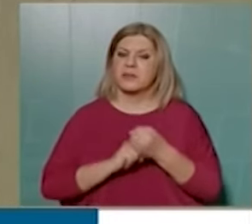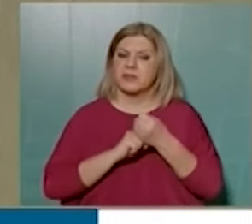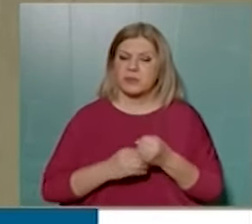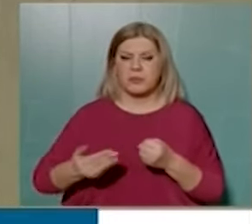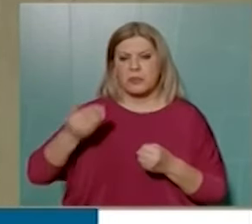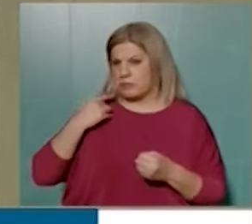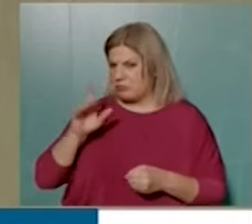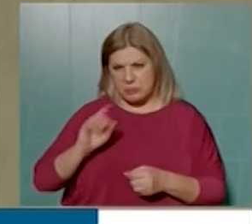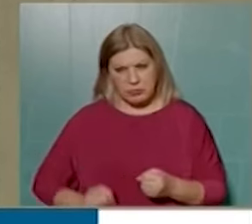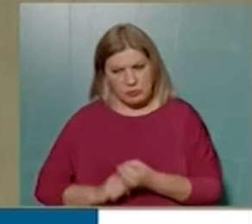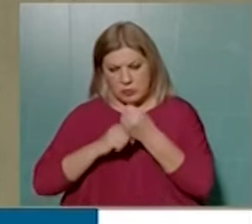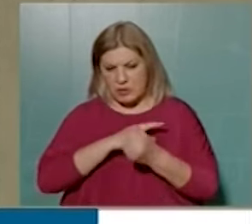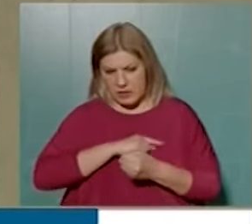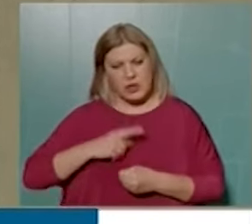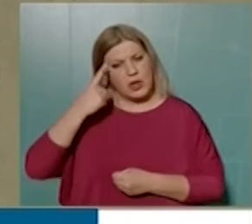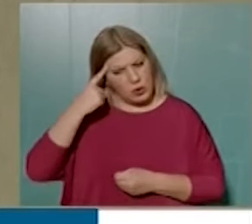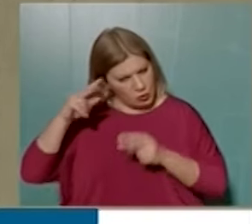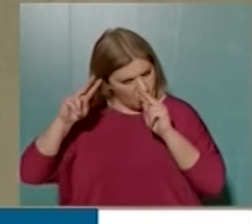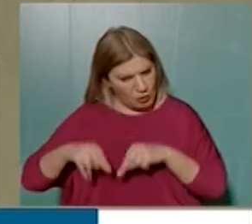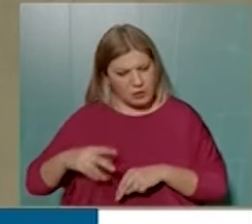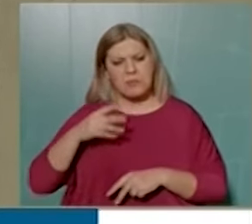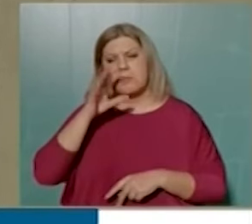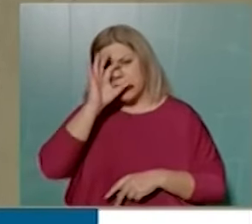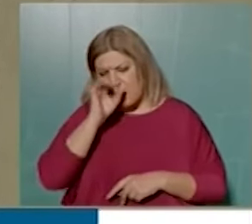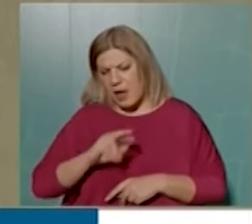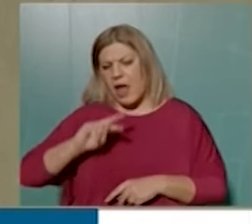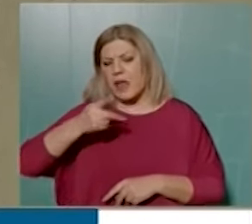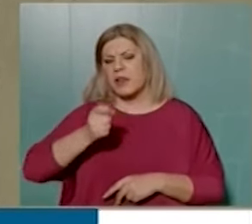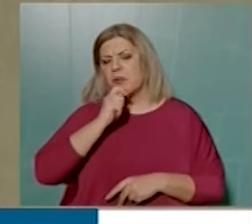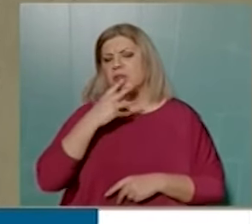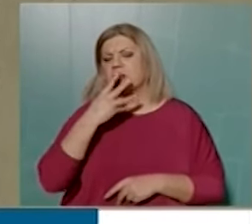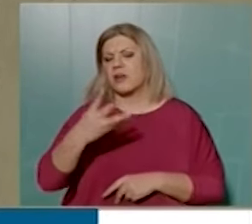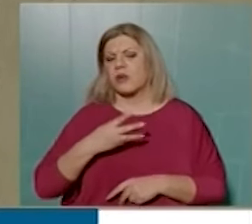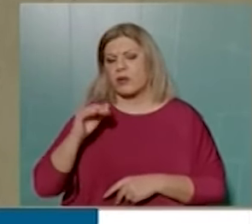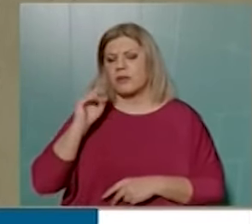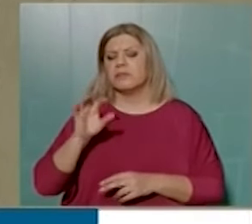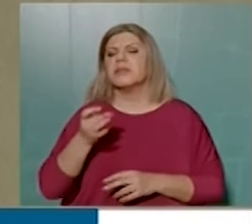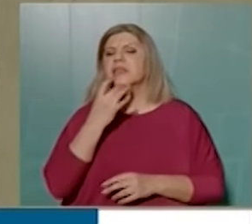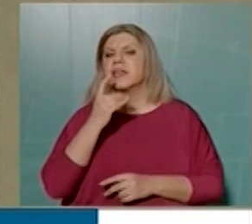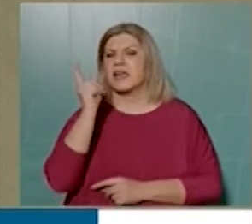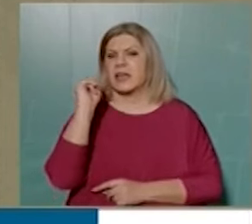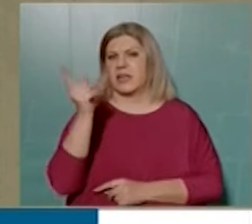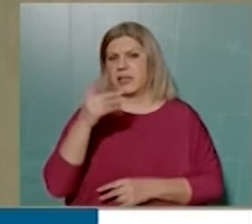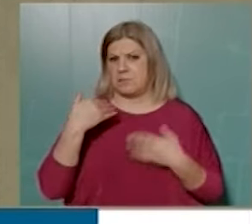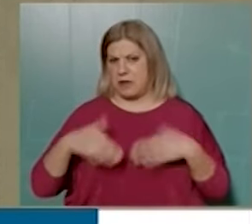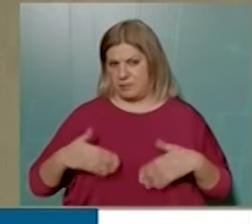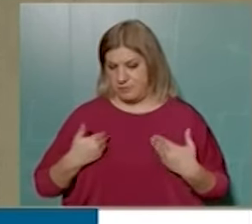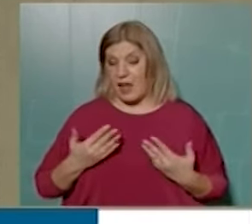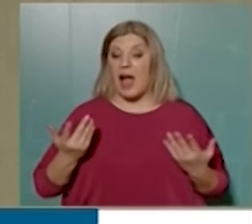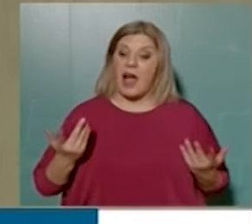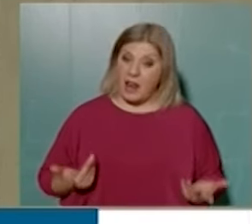προηγούμενη διοίκηση ίσα-ίσα γνωρίζει ότι ασκήσαμε πραγματική αντιπολίτευση τέσσερα χρόνια με σκληρή κριτική